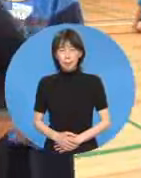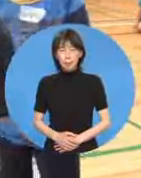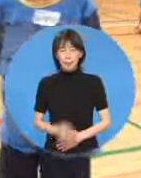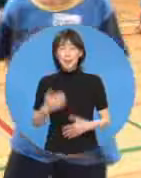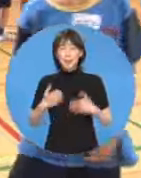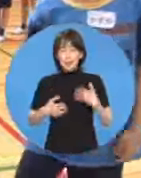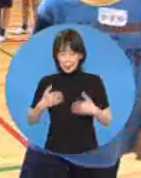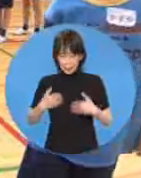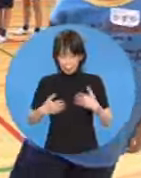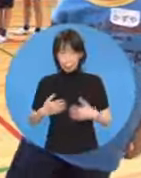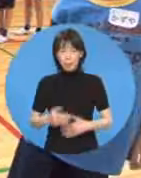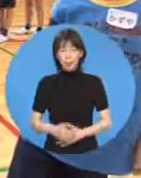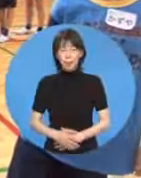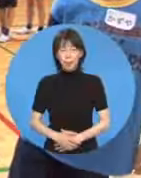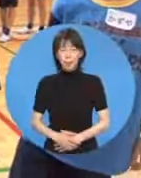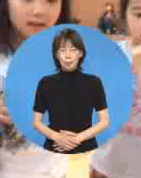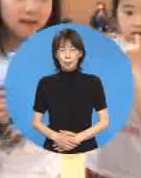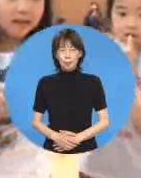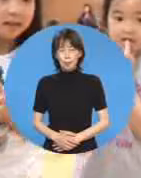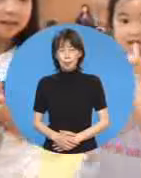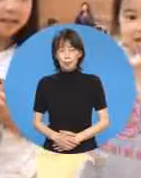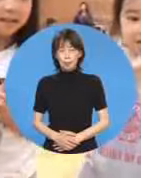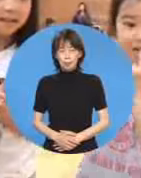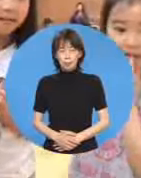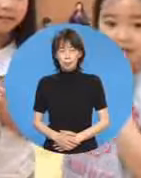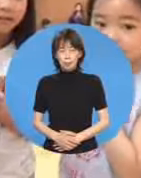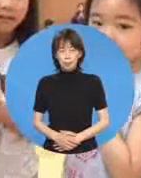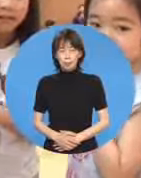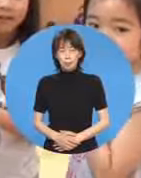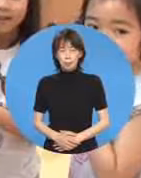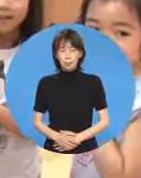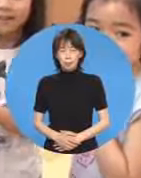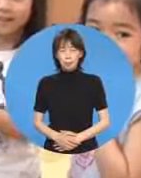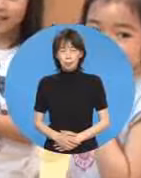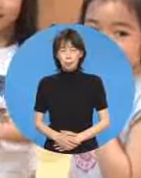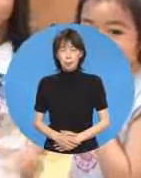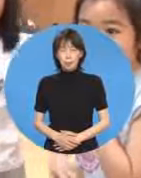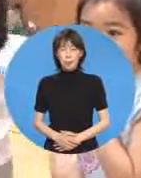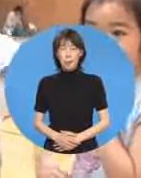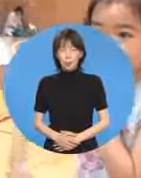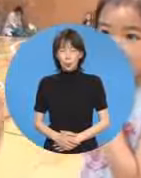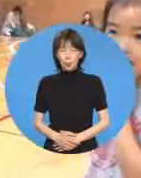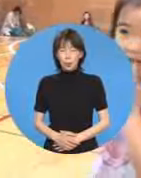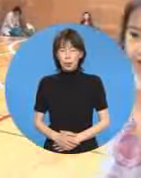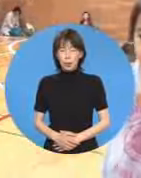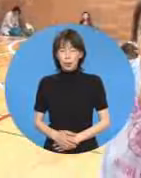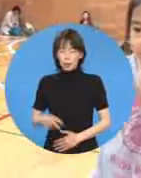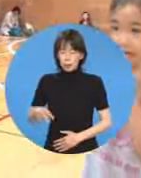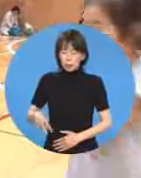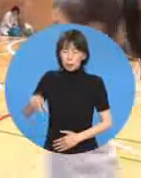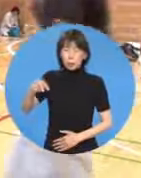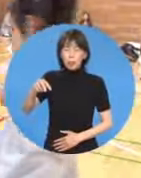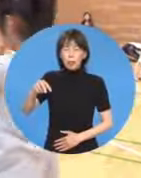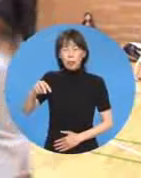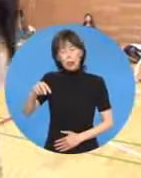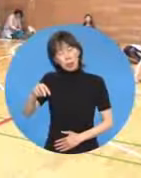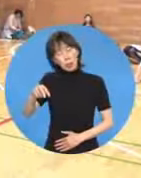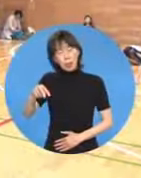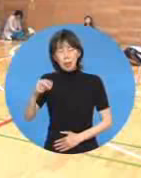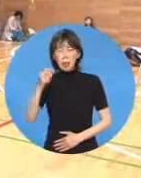てどうですか嬉しい最初とび箱のどんなところが難しかったですかえっと飛ぶところ